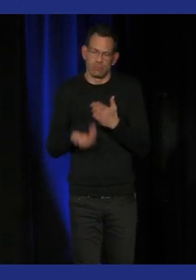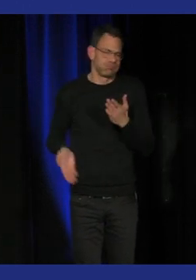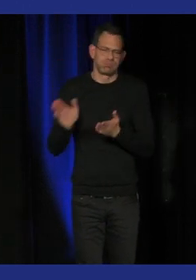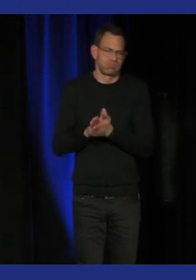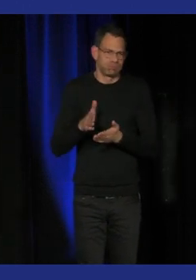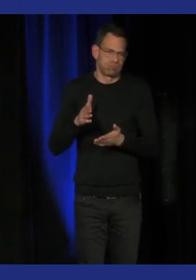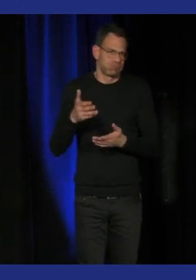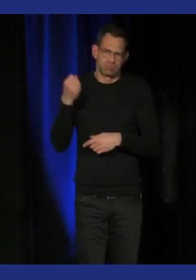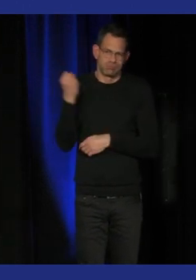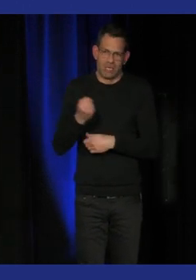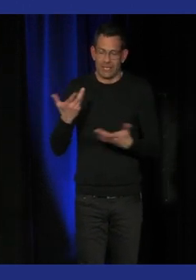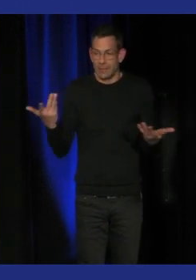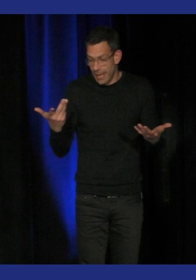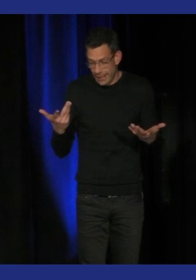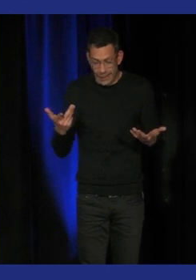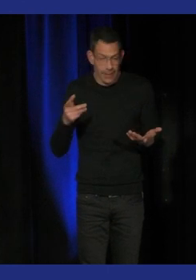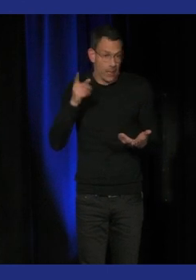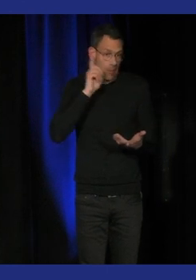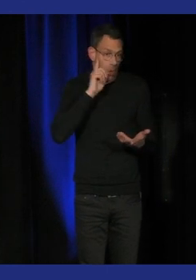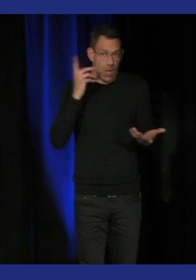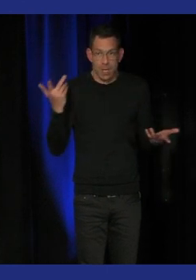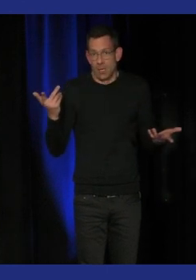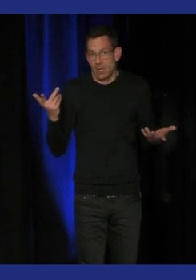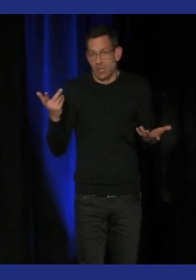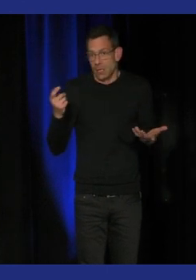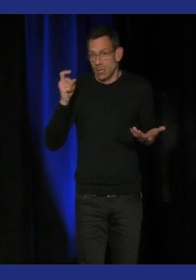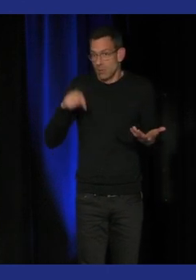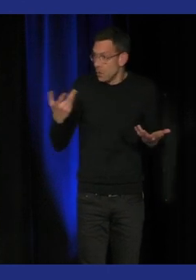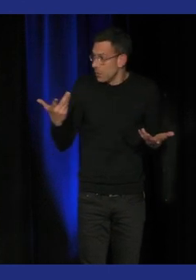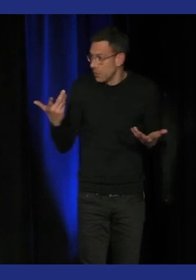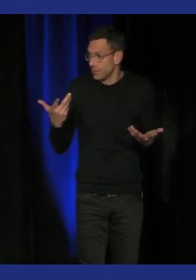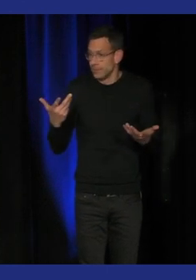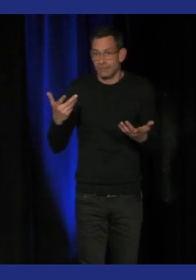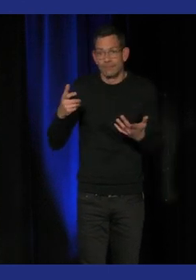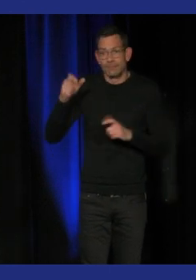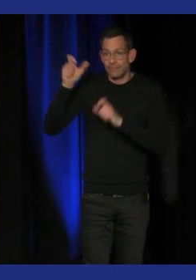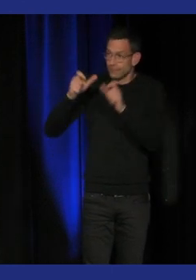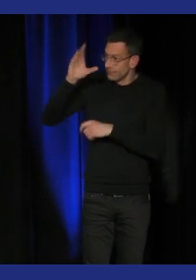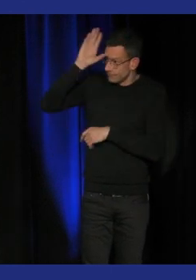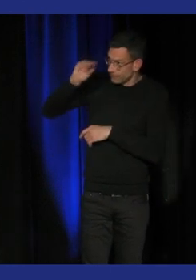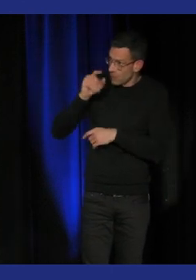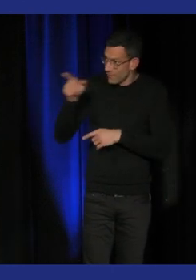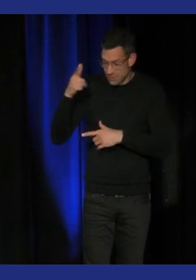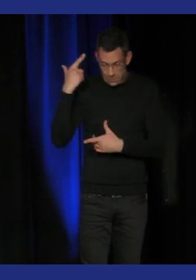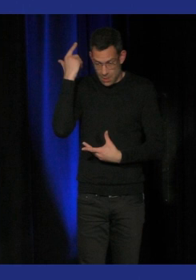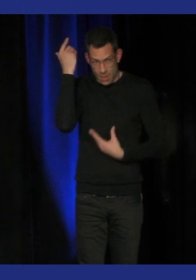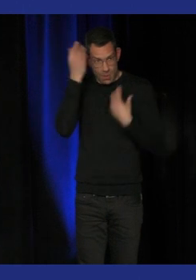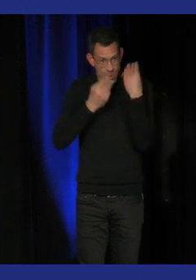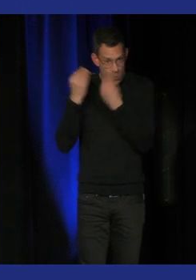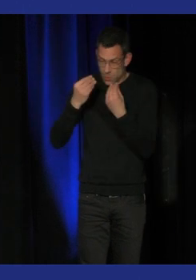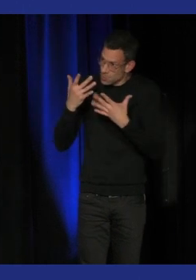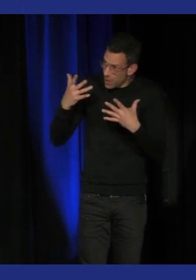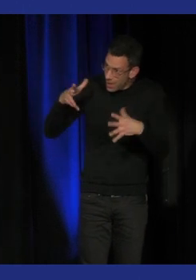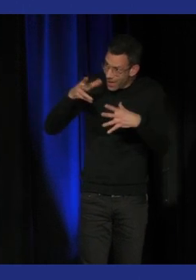parce que du coup, il faut trouver des professionnels qui qui accepte de vous soigner et qui